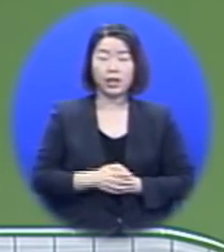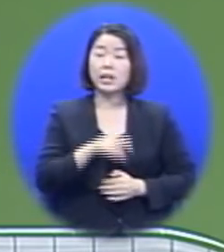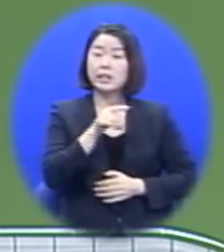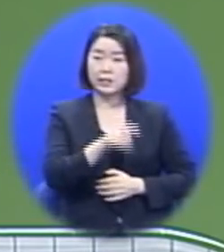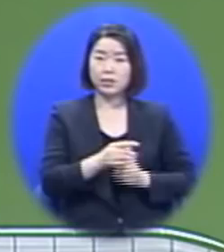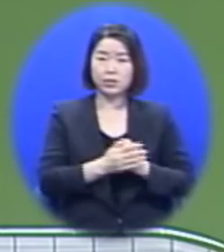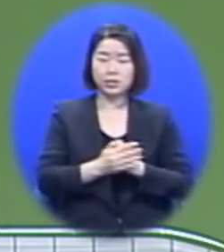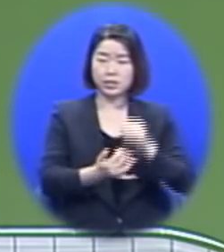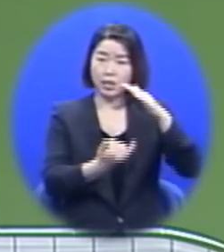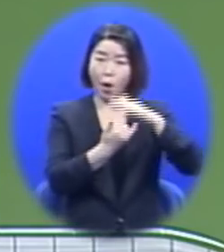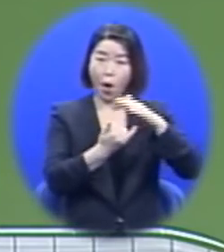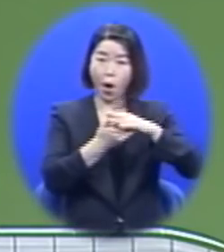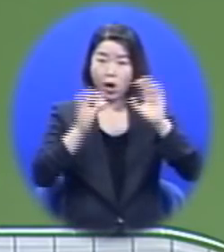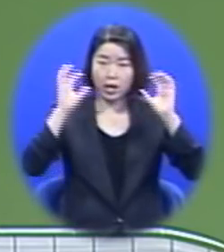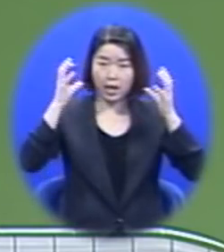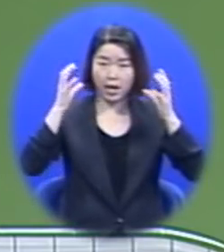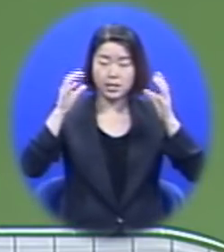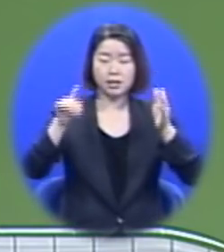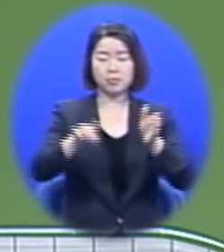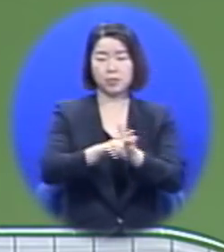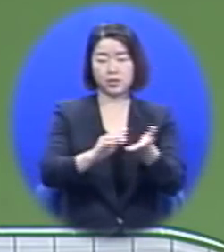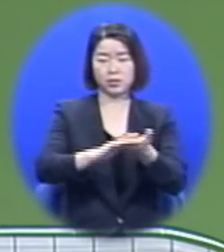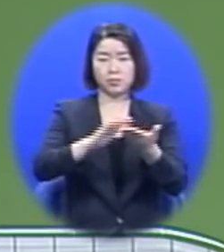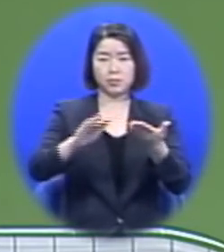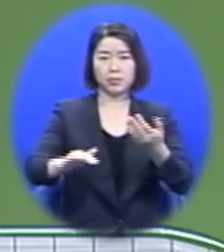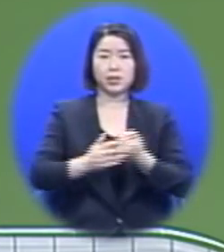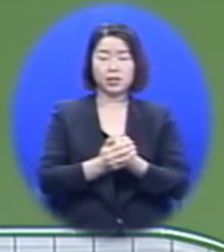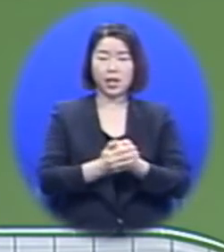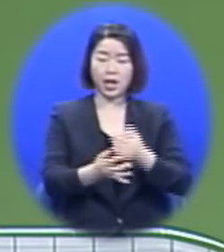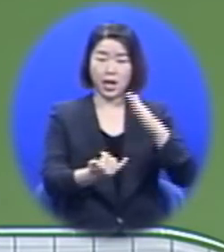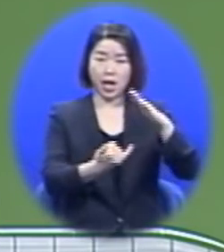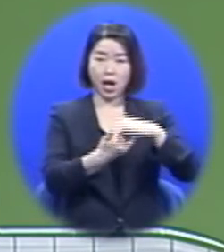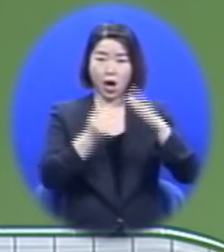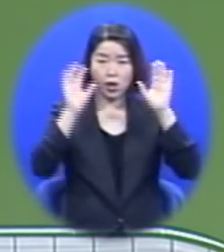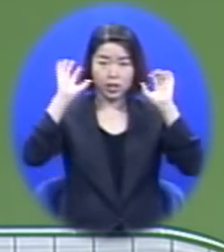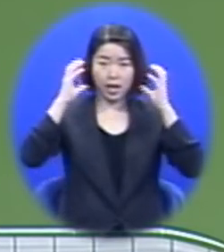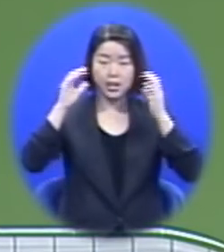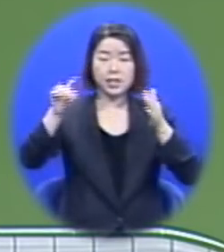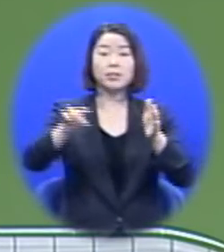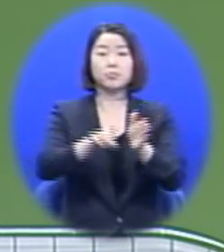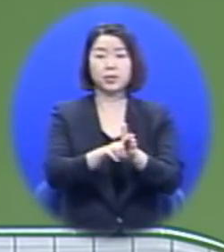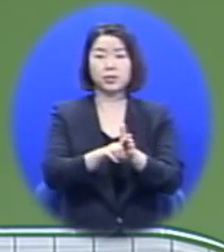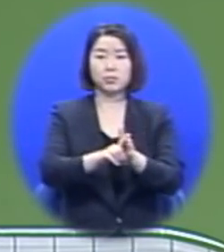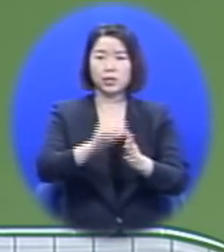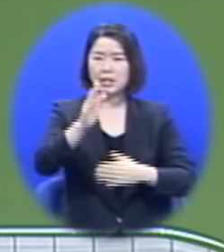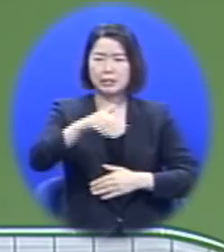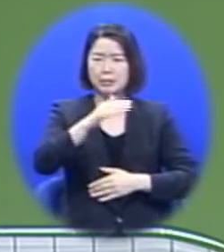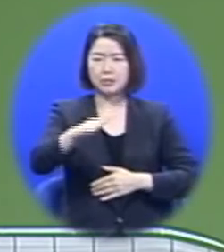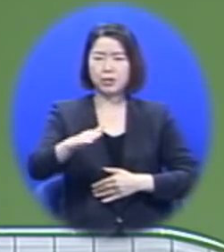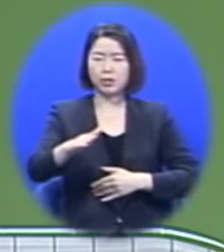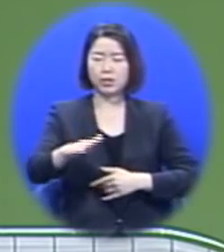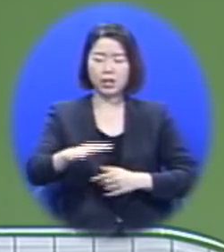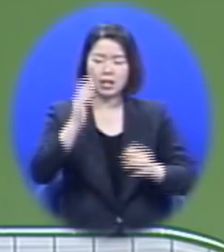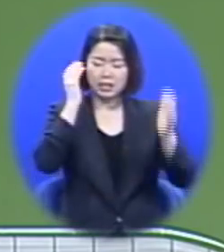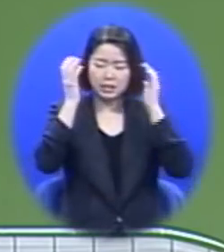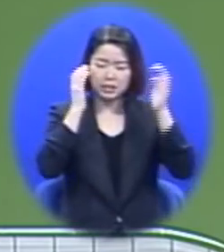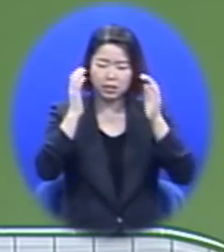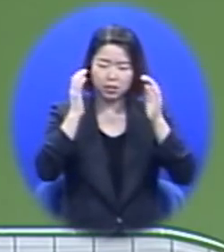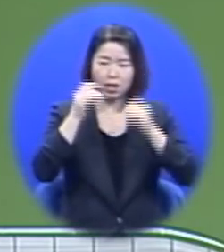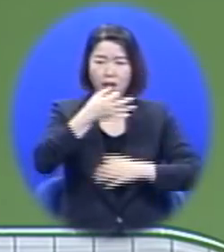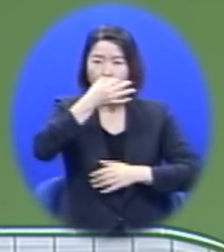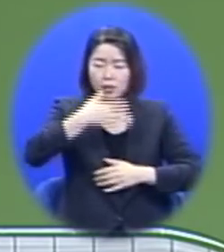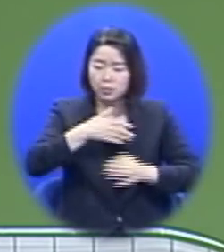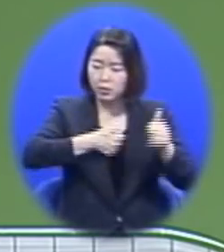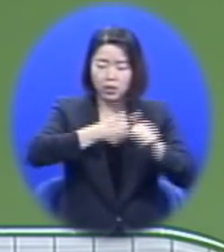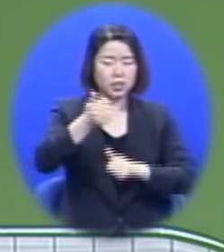이것이 어린아이의 믿음인 것입니다. 어린아이의 믿음은 절대로 시련과 환난을 견뎌내지를